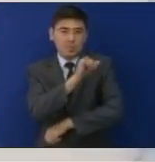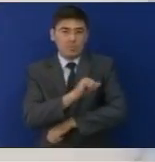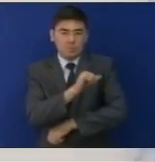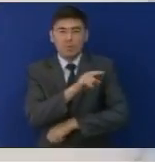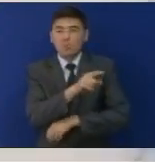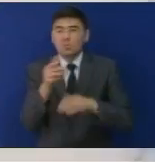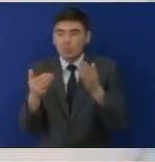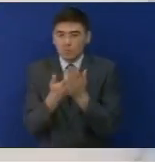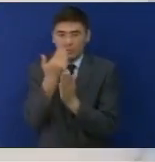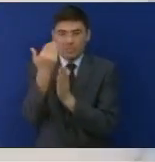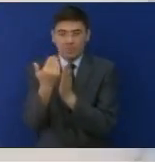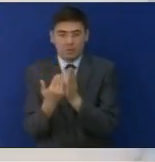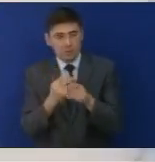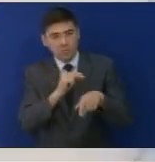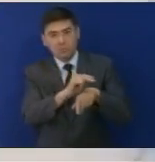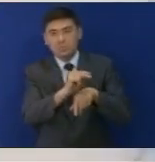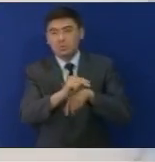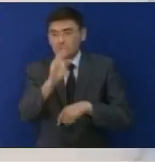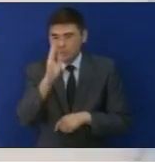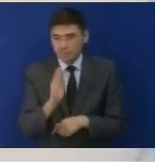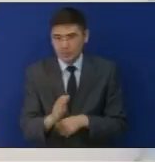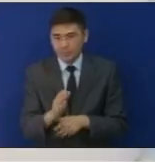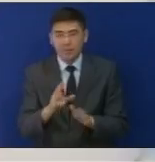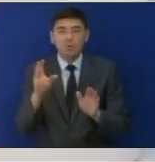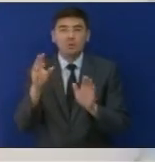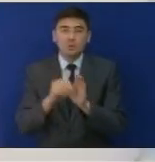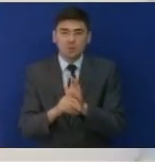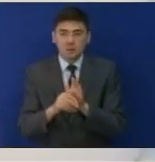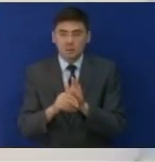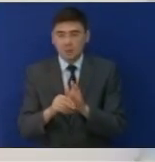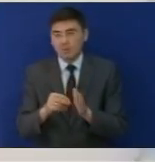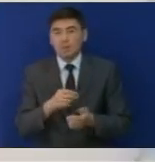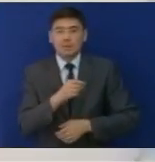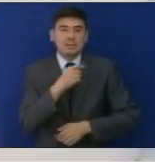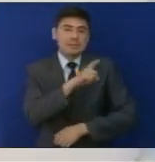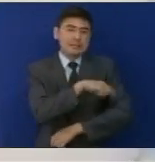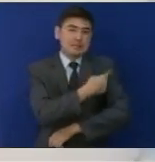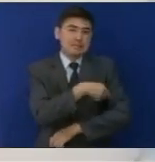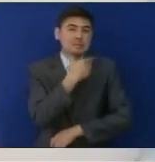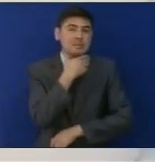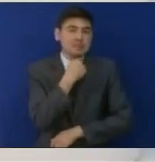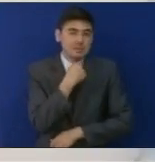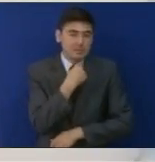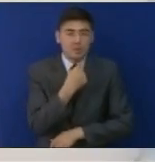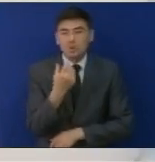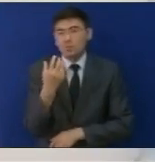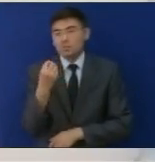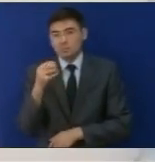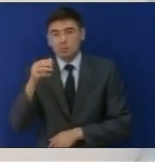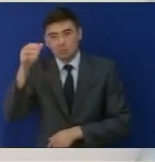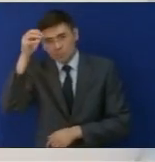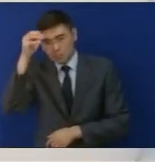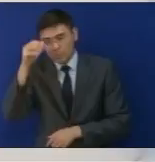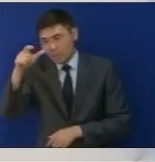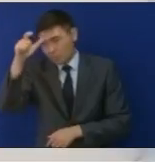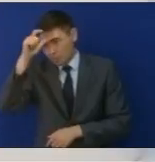программ. Одна из них по специальности «Общая медицина» разработана медицинским университетом и совместно с учеными из